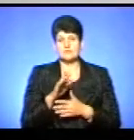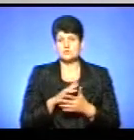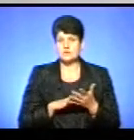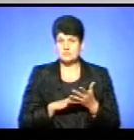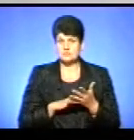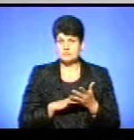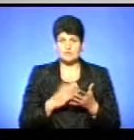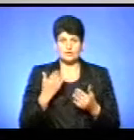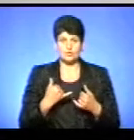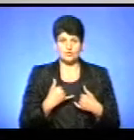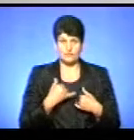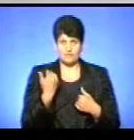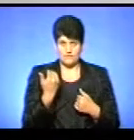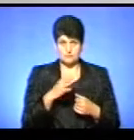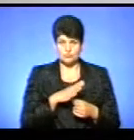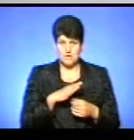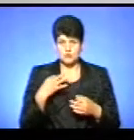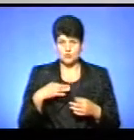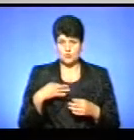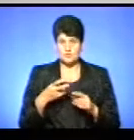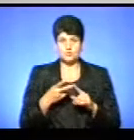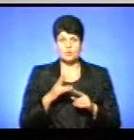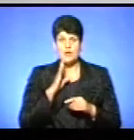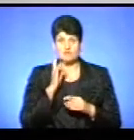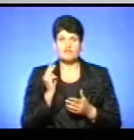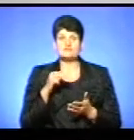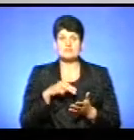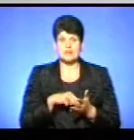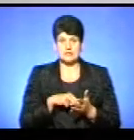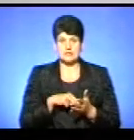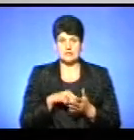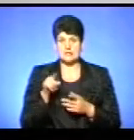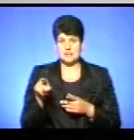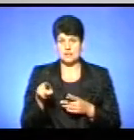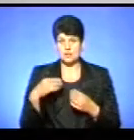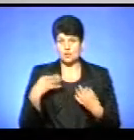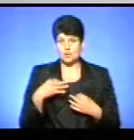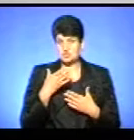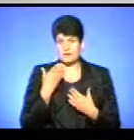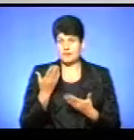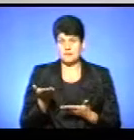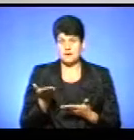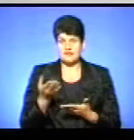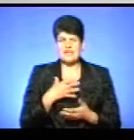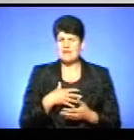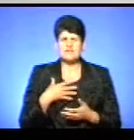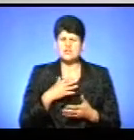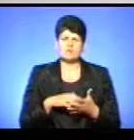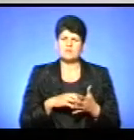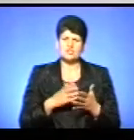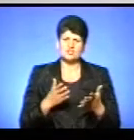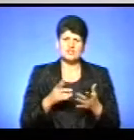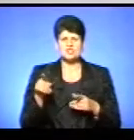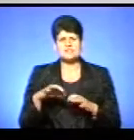але якщо у вас була сорочка на другий ранок, ви стаєте, і тієї сорочки немає. Неважливо, яка причина, чи